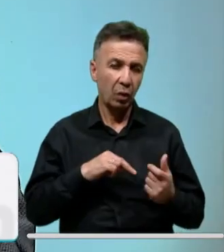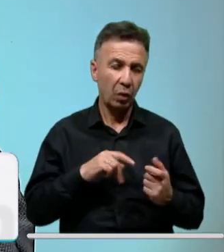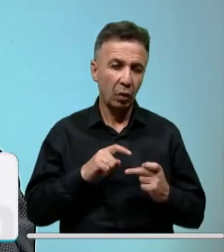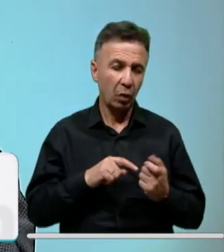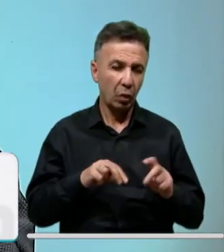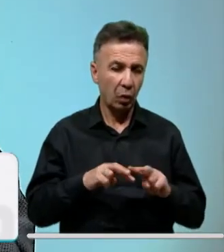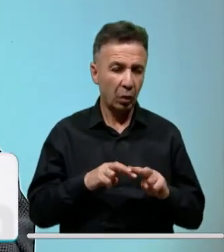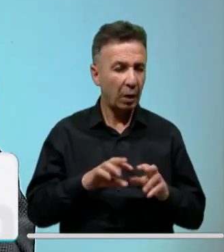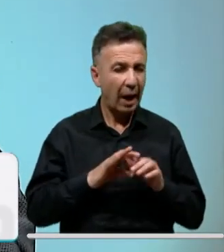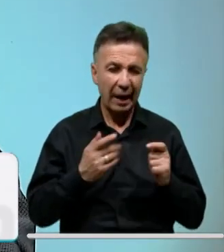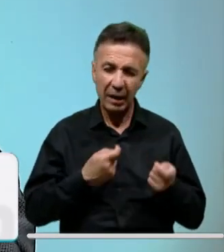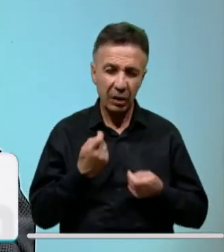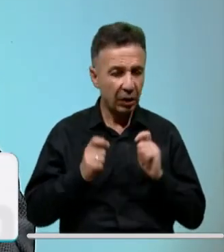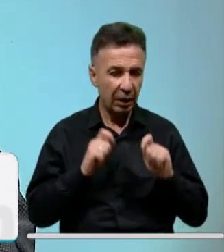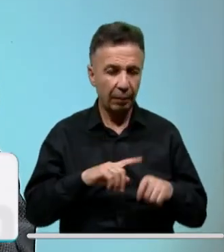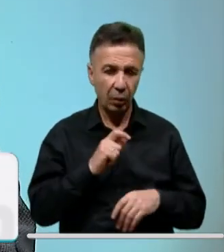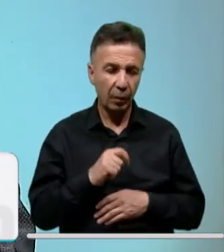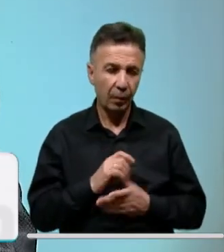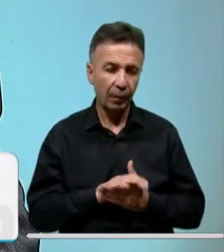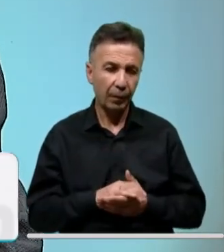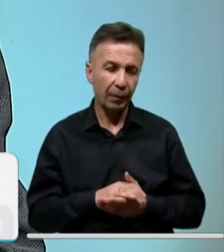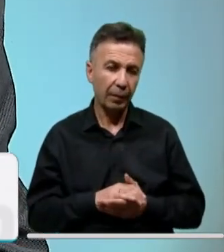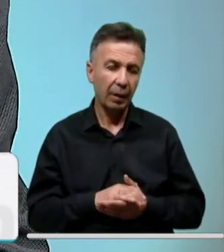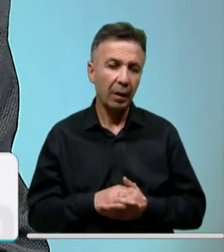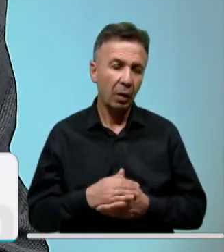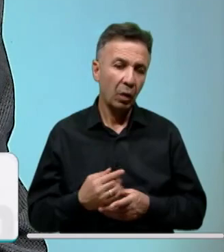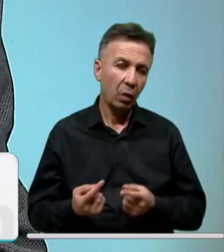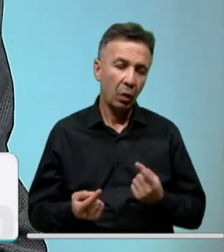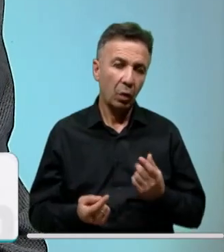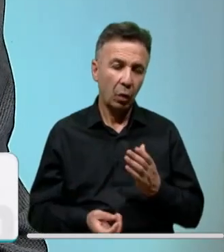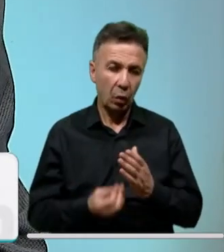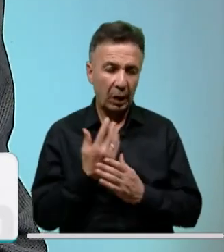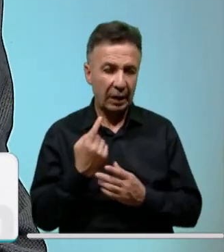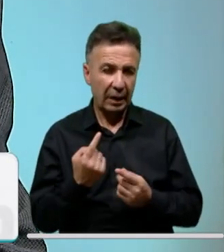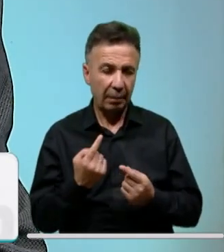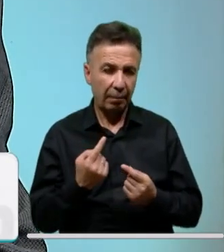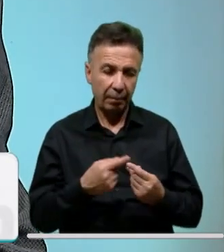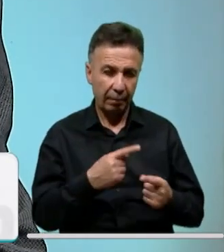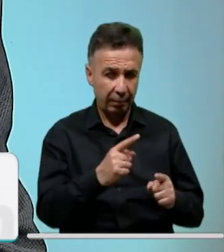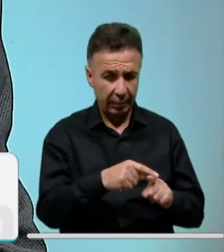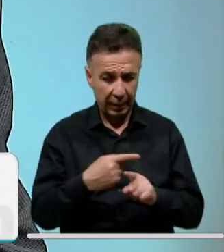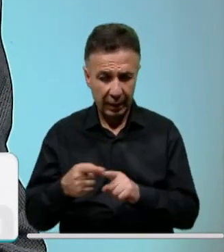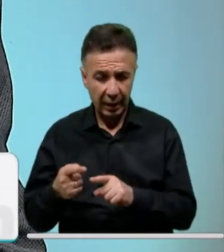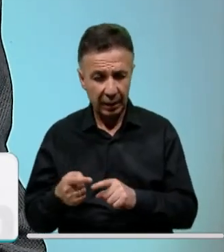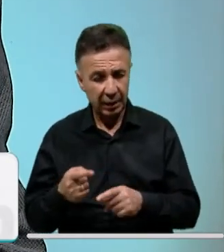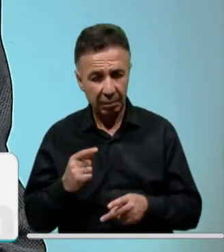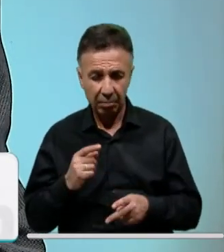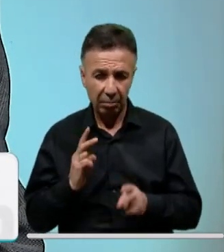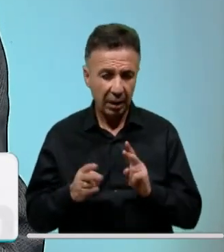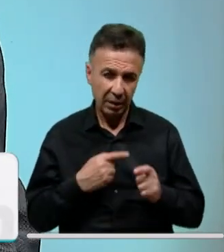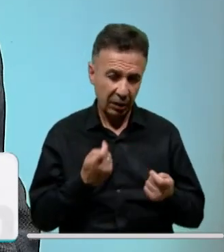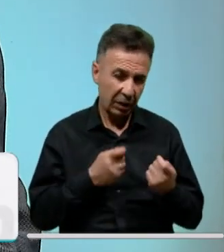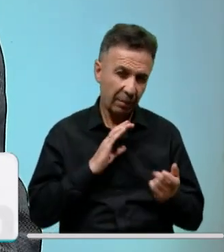adamlar? İthalat, ihracat, üretim, dağıtım ve benzeri meşru çerçevede yapılan bir takım işlemler mi?